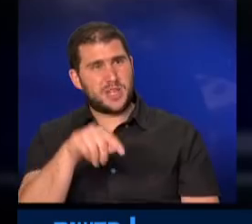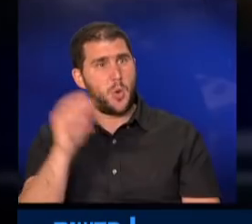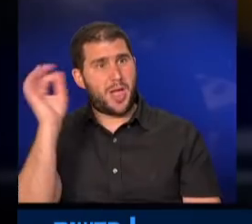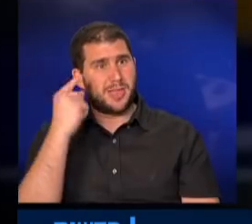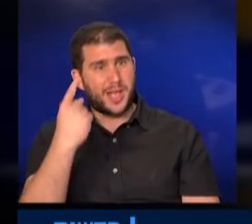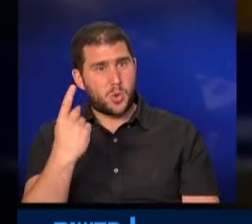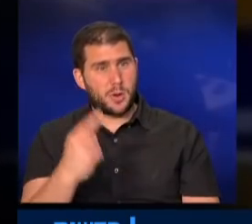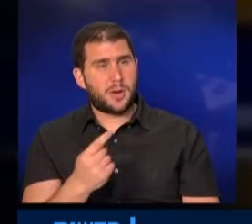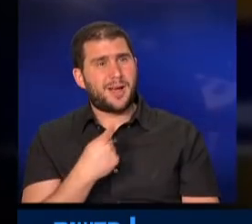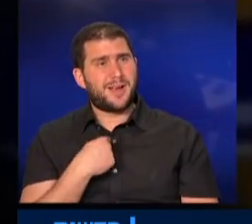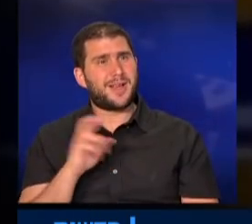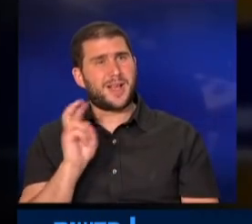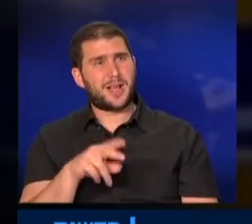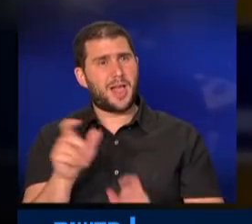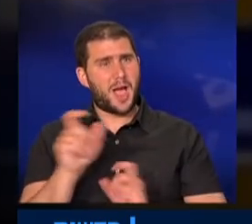טוק.